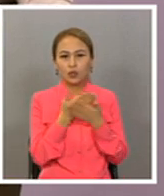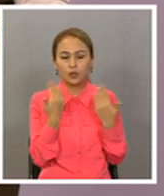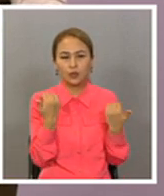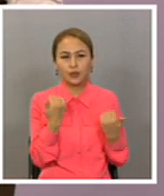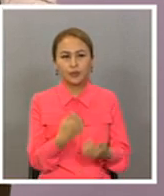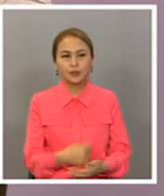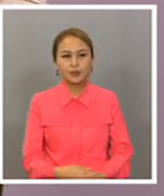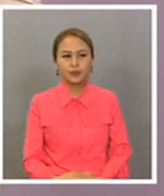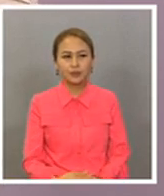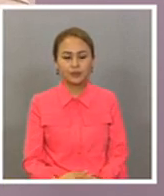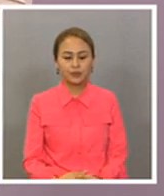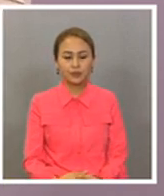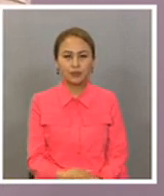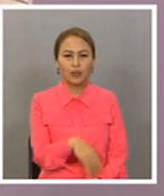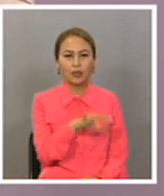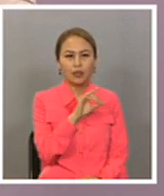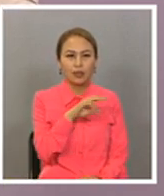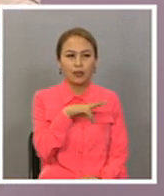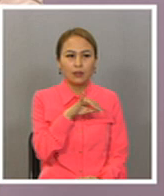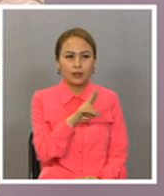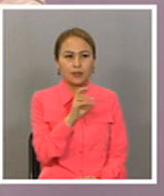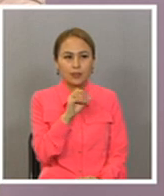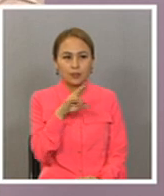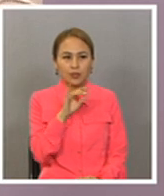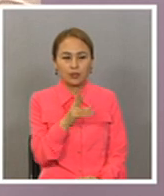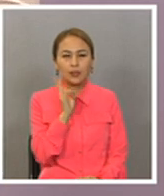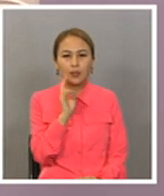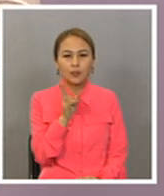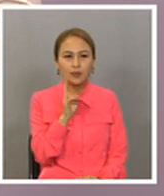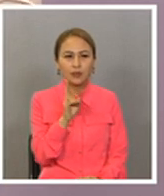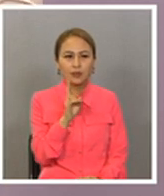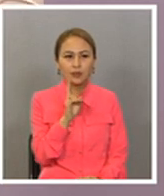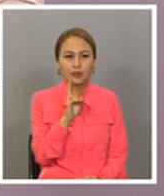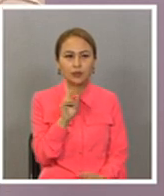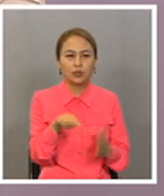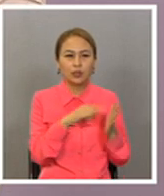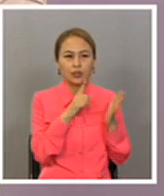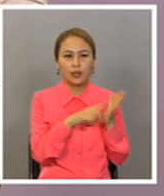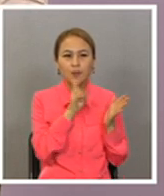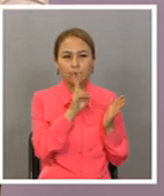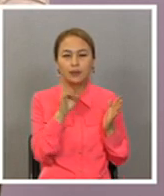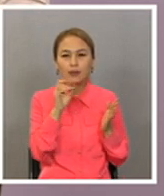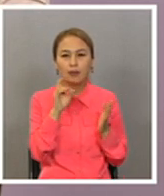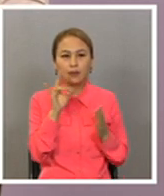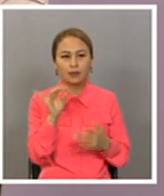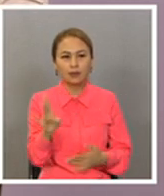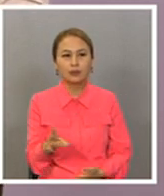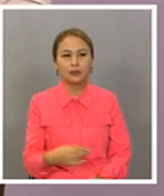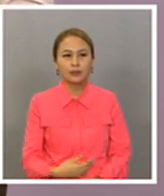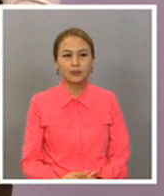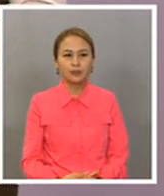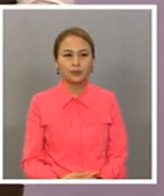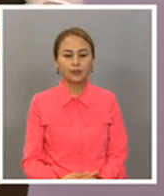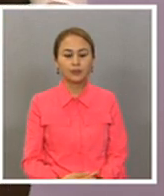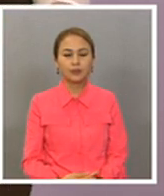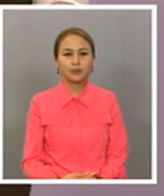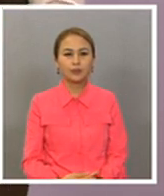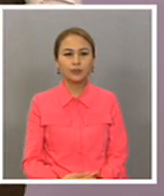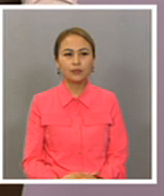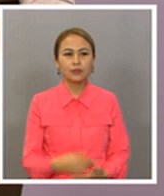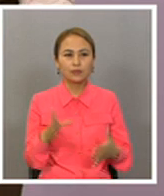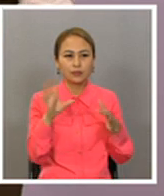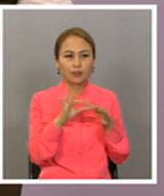екен. Келесі ілік септик сұрақтары кімнің, ненің?